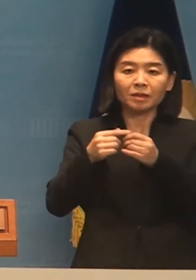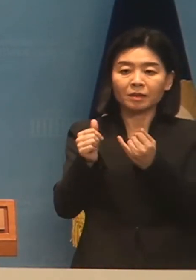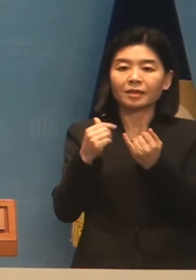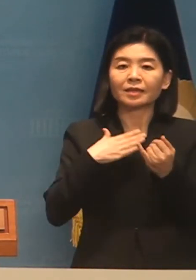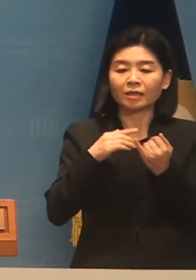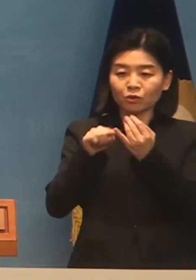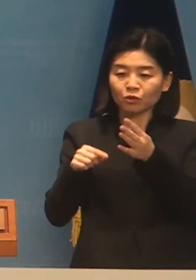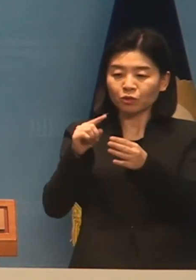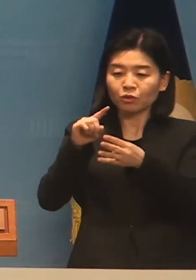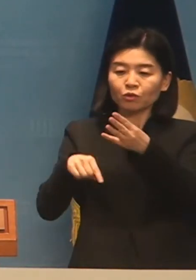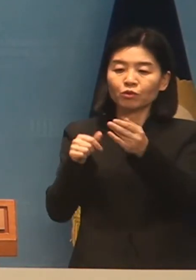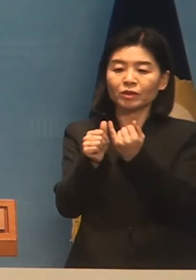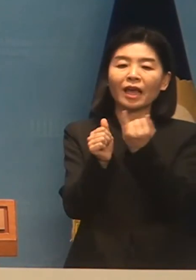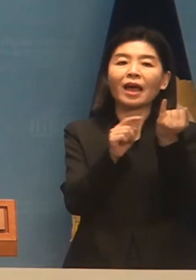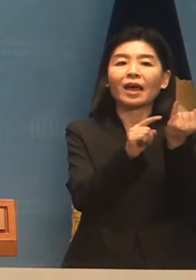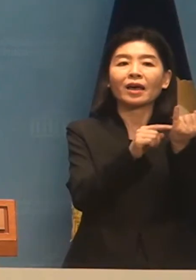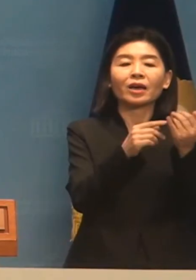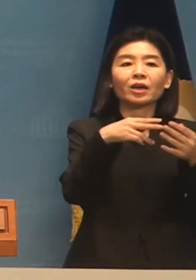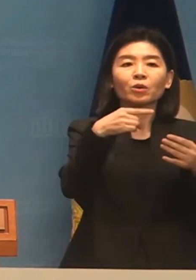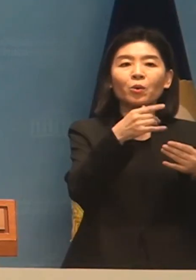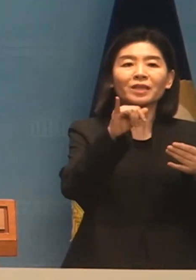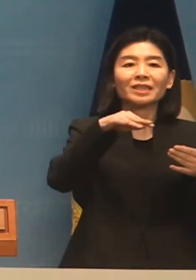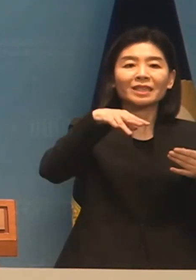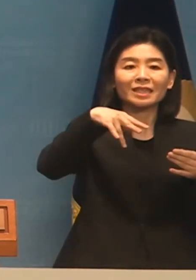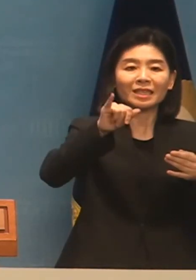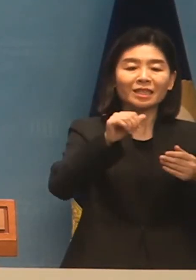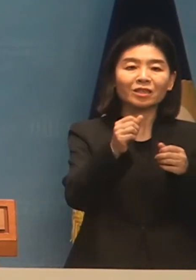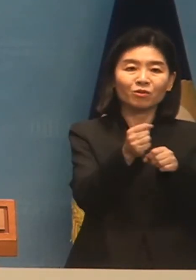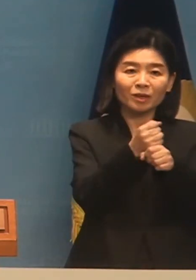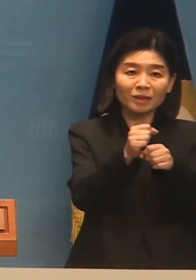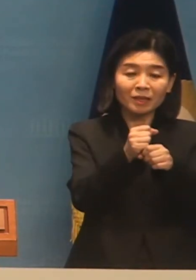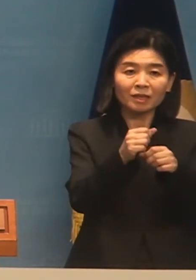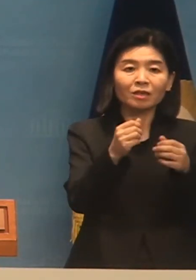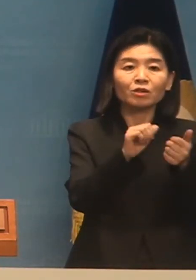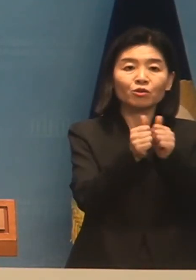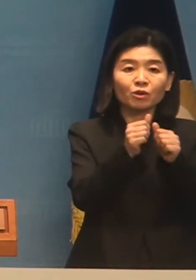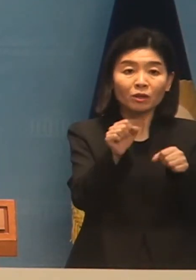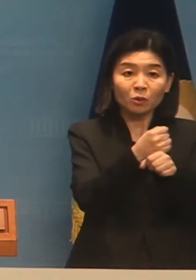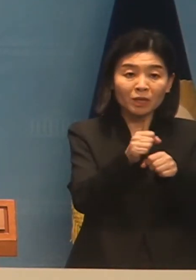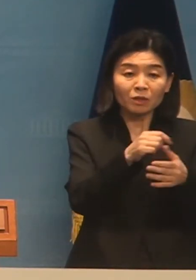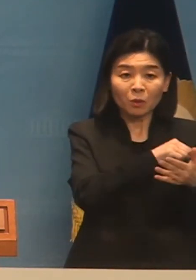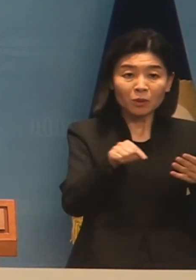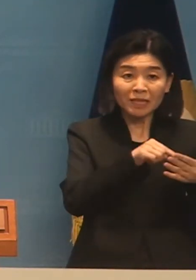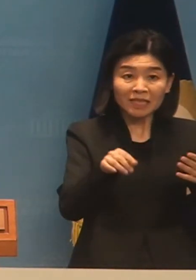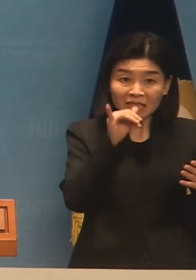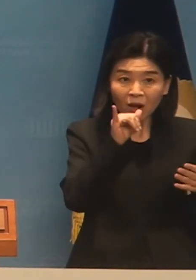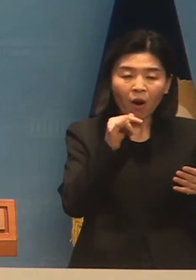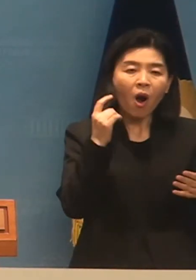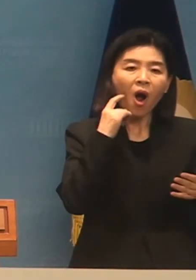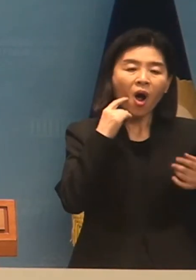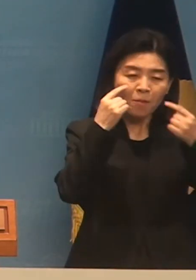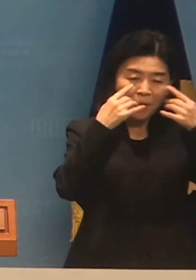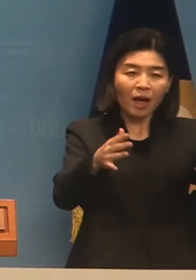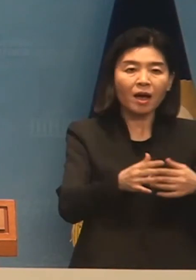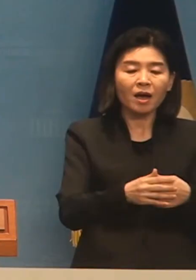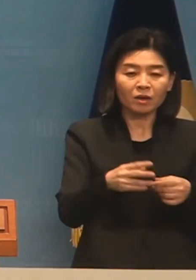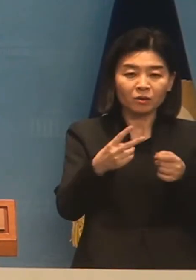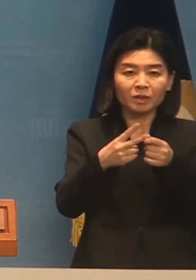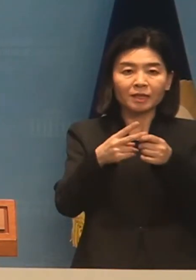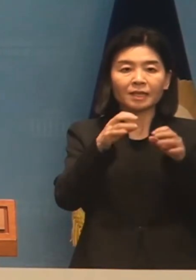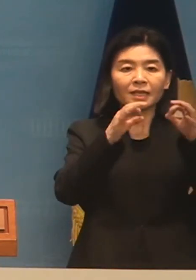도이치모터스 주가 조작으로 손실만 입었다라고 했던 것, 명백한 거짓말이었습니다. 두 번째,